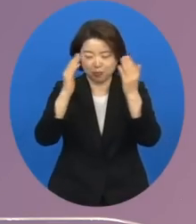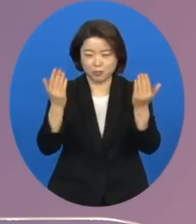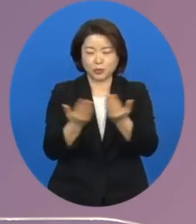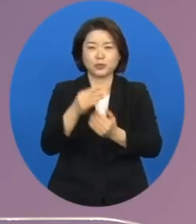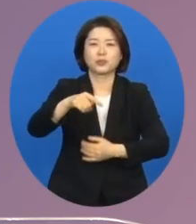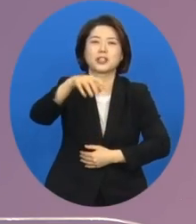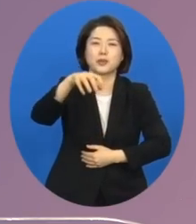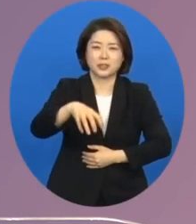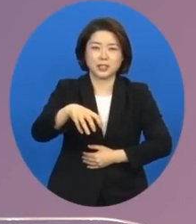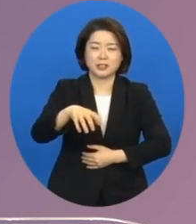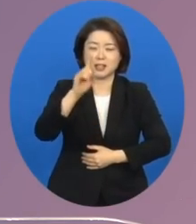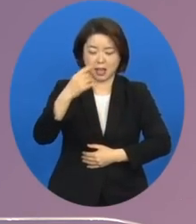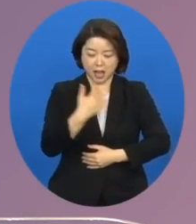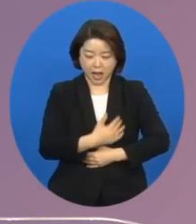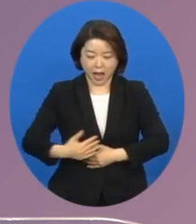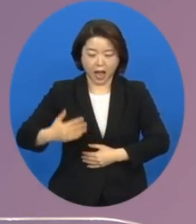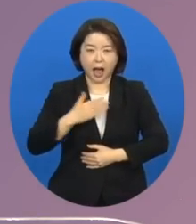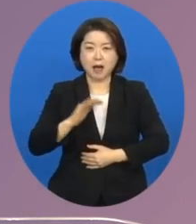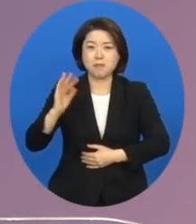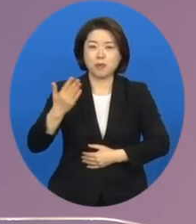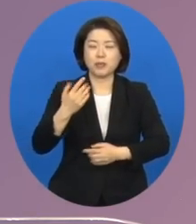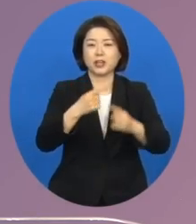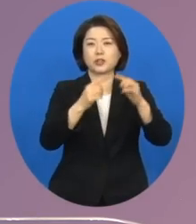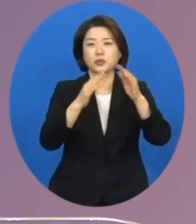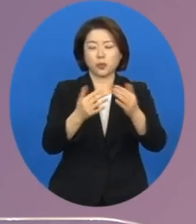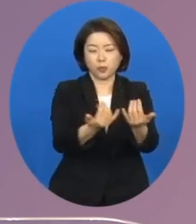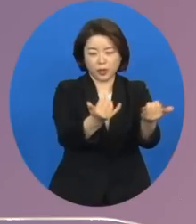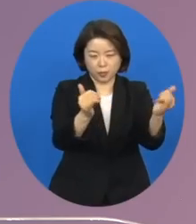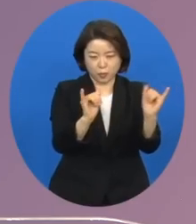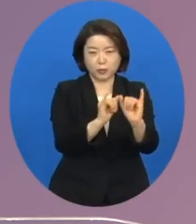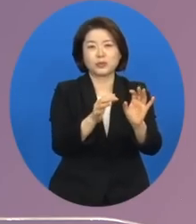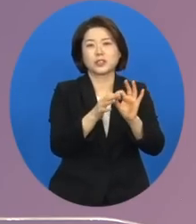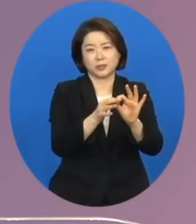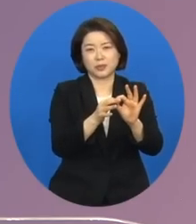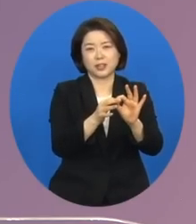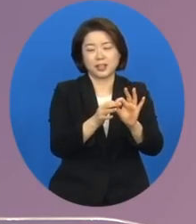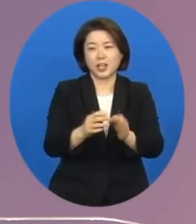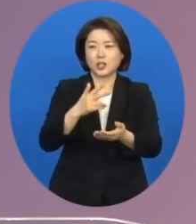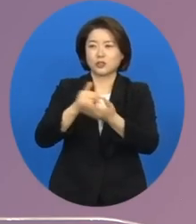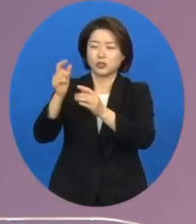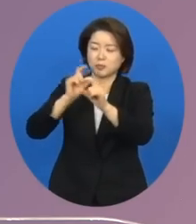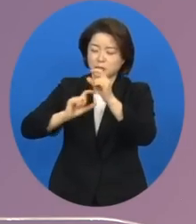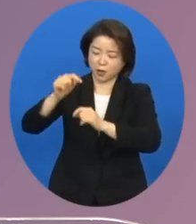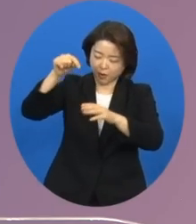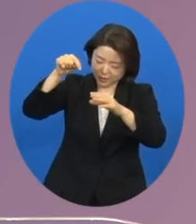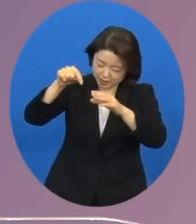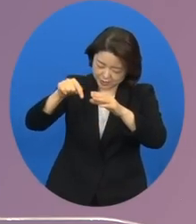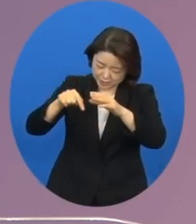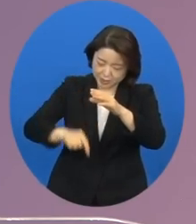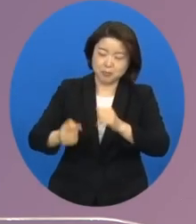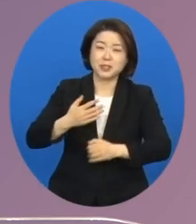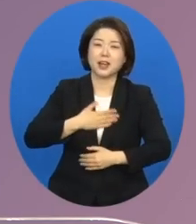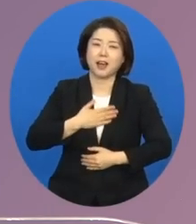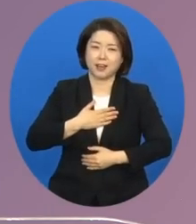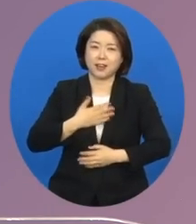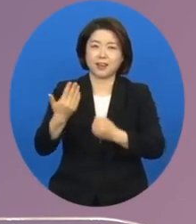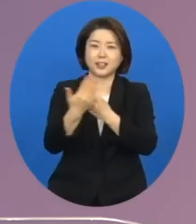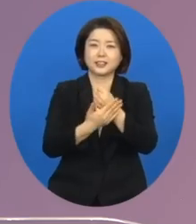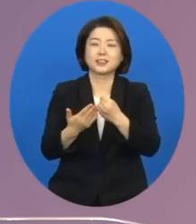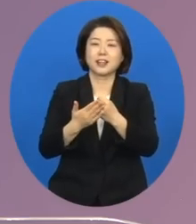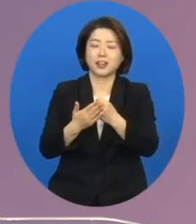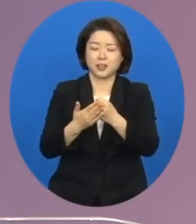한 몸된이 교회 공동체를 통해서 주님을 더욱 깊이 알아가는 은혜의 가운데